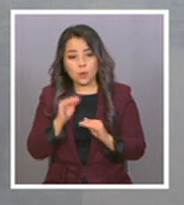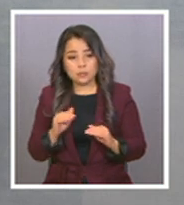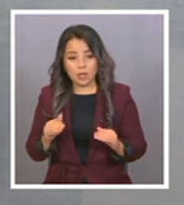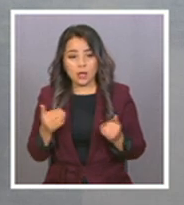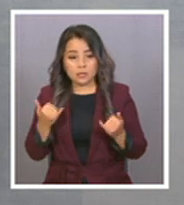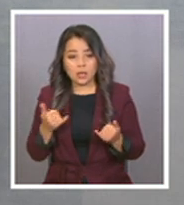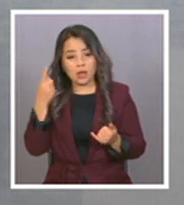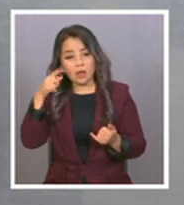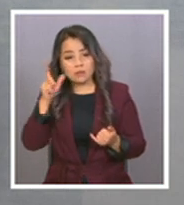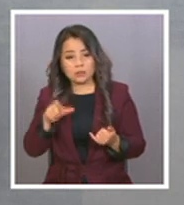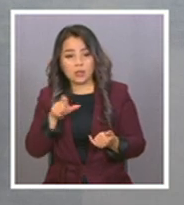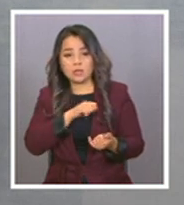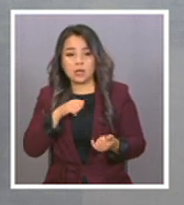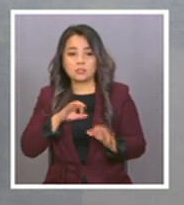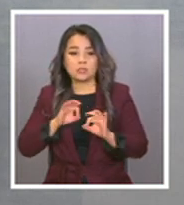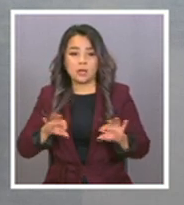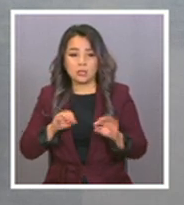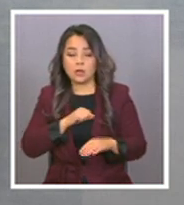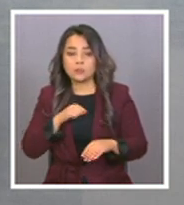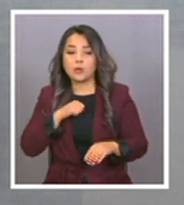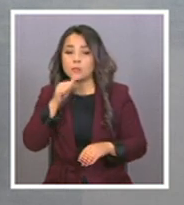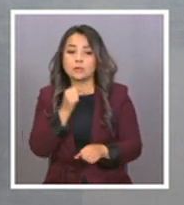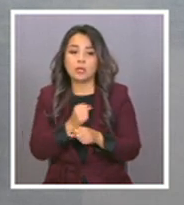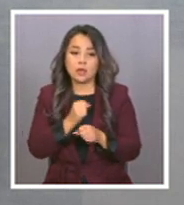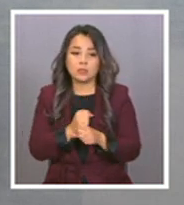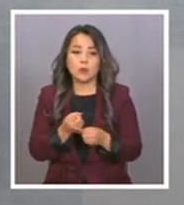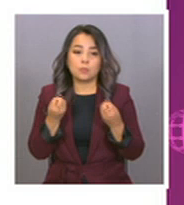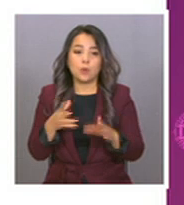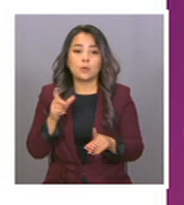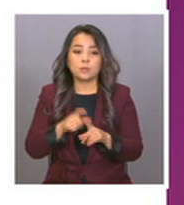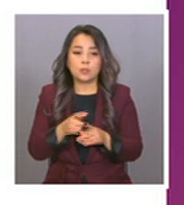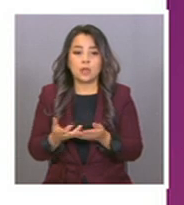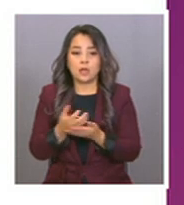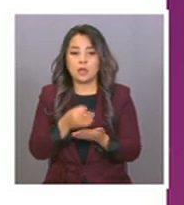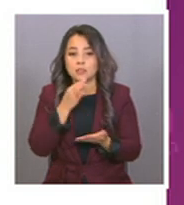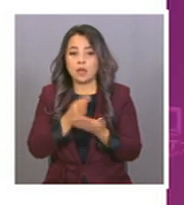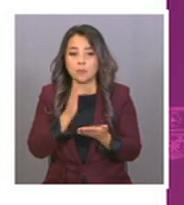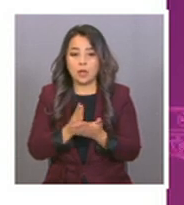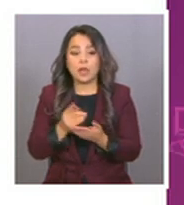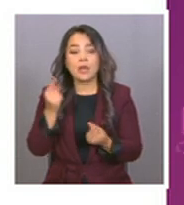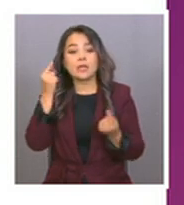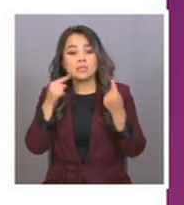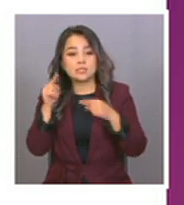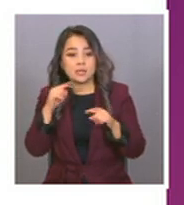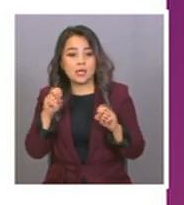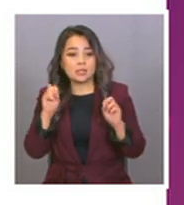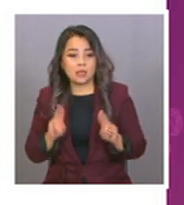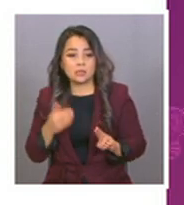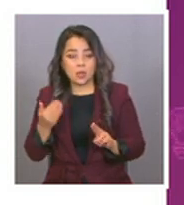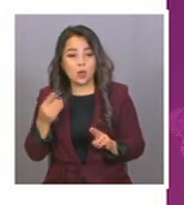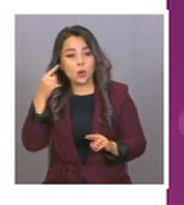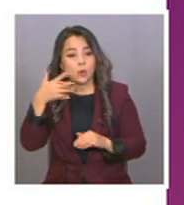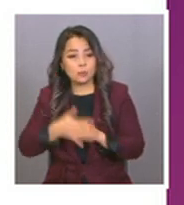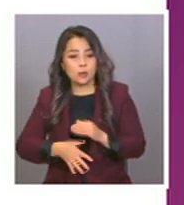ойын жеткізерде, құрал ретінде оған көркем сөздерді алады. Ал идея, ұғым